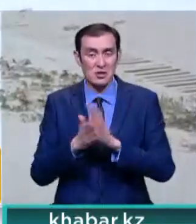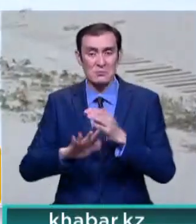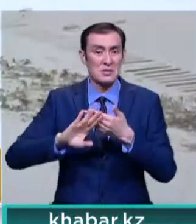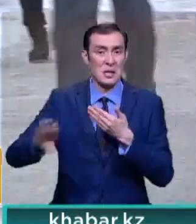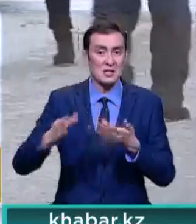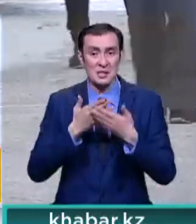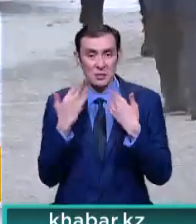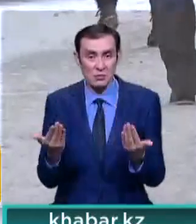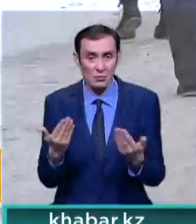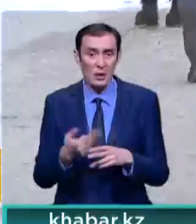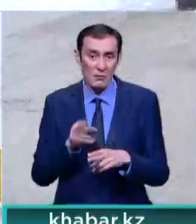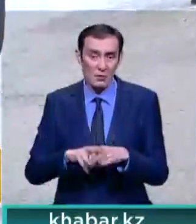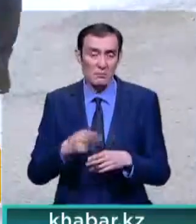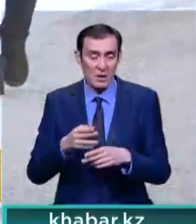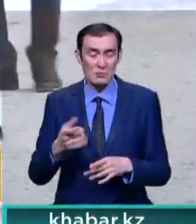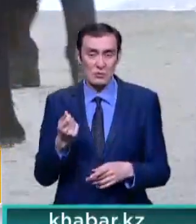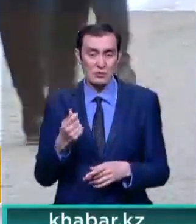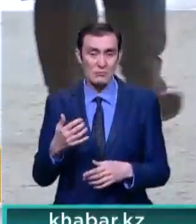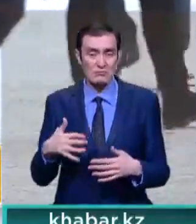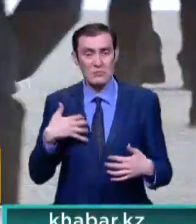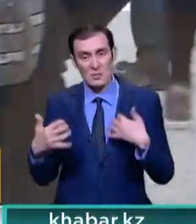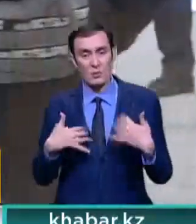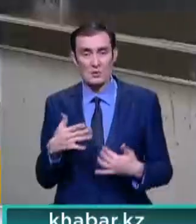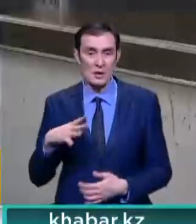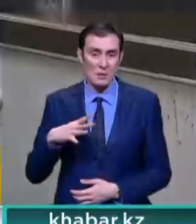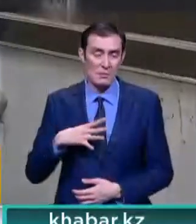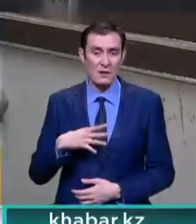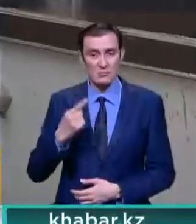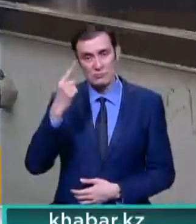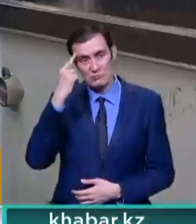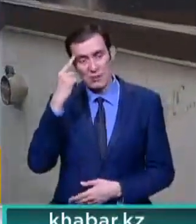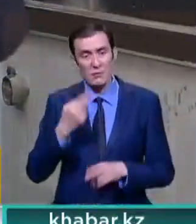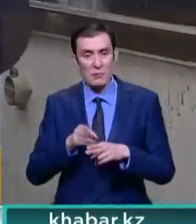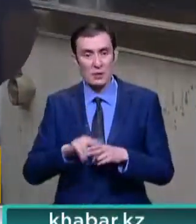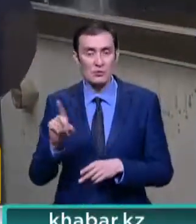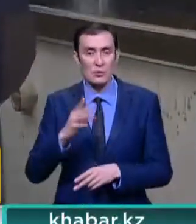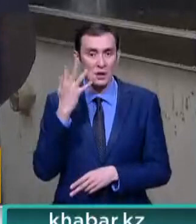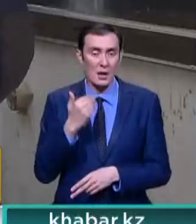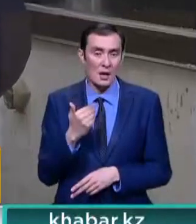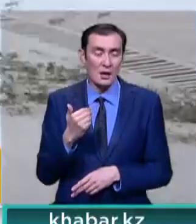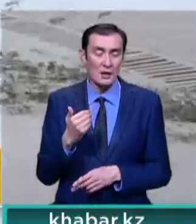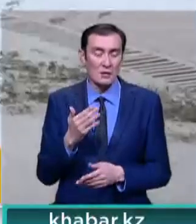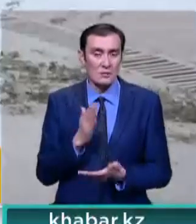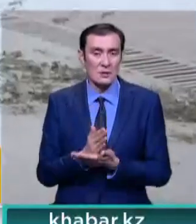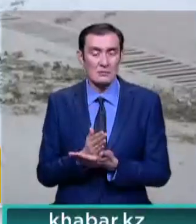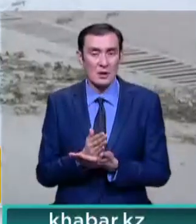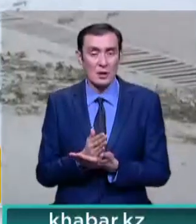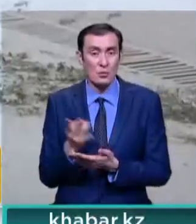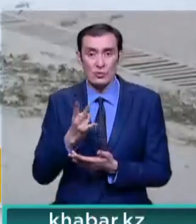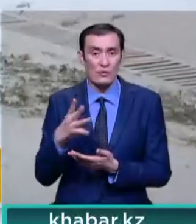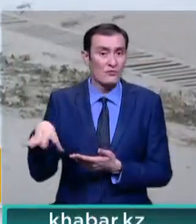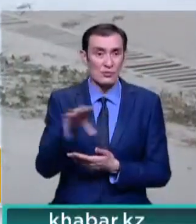дистанцию. Вот, ну, страшно, да. Бывает, что прям задумываешься об этом, когда серьезно, то страшно. Закрыть все